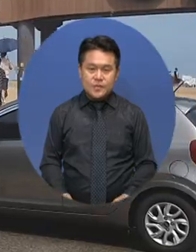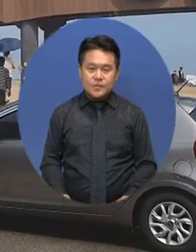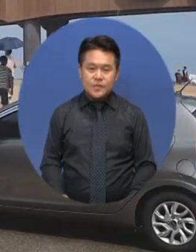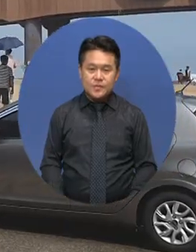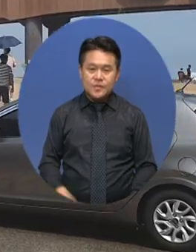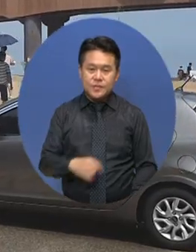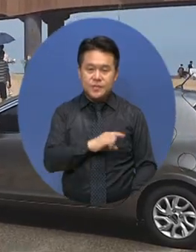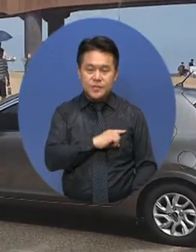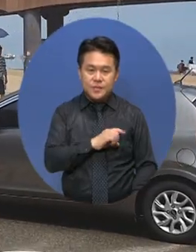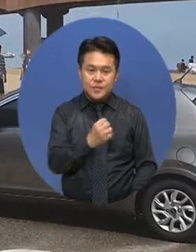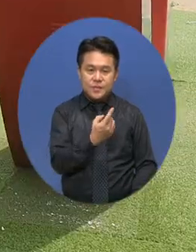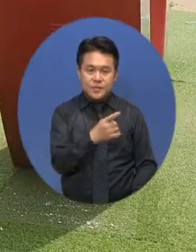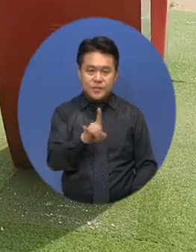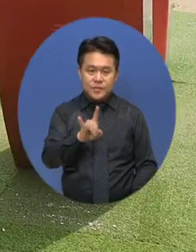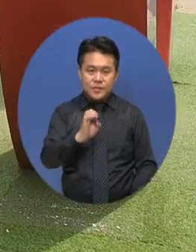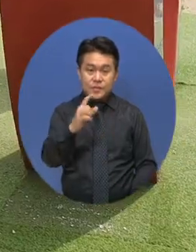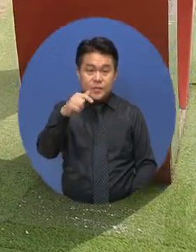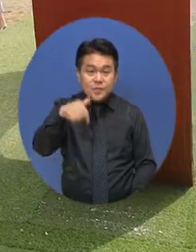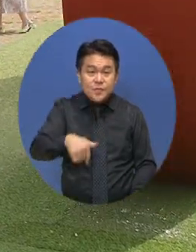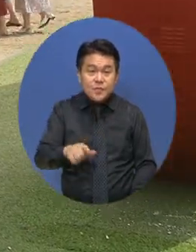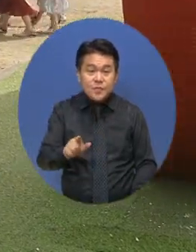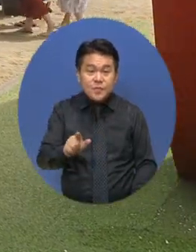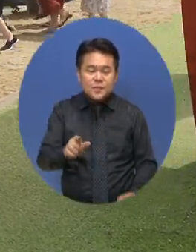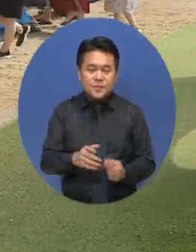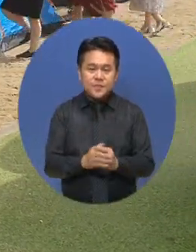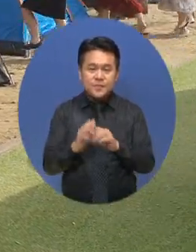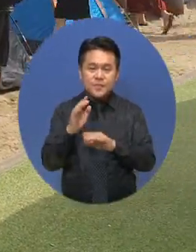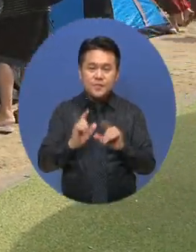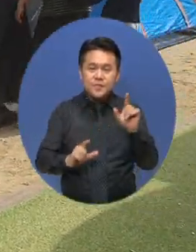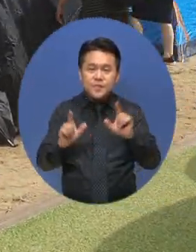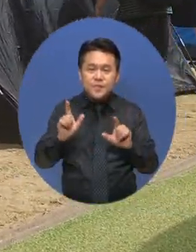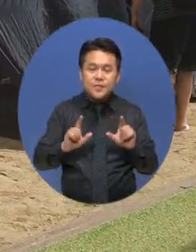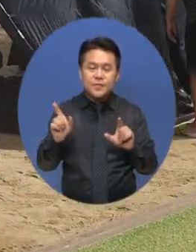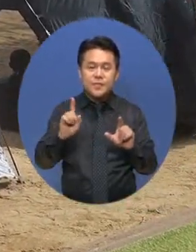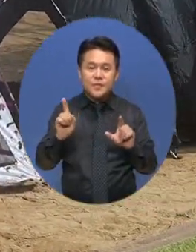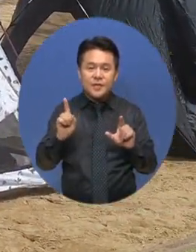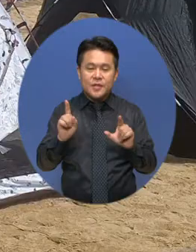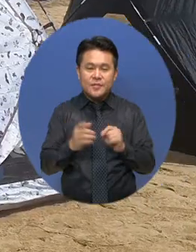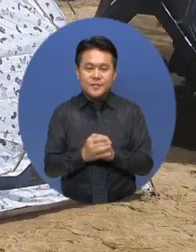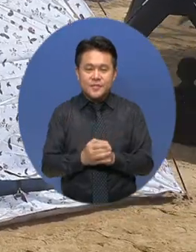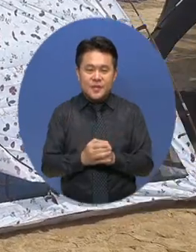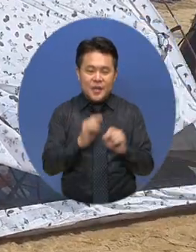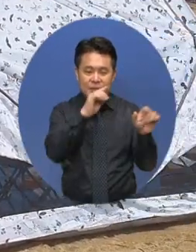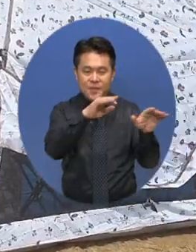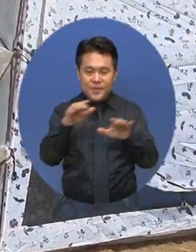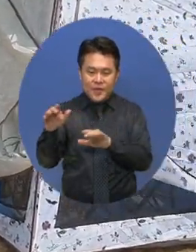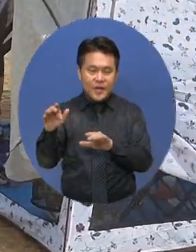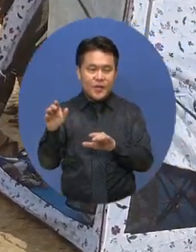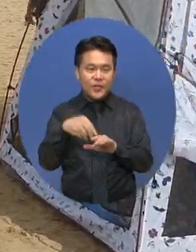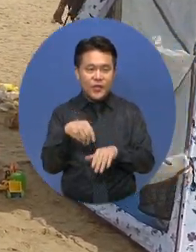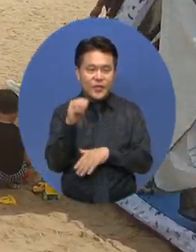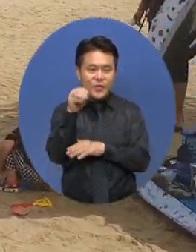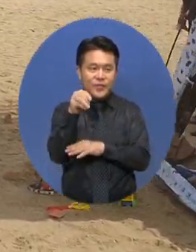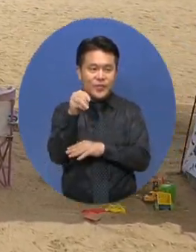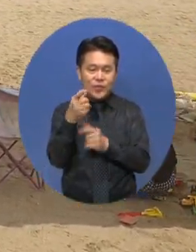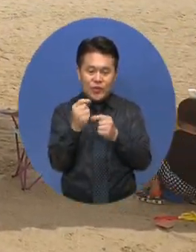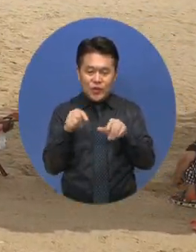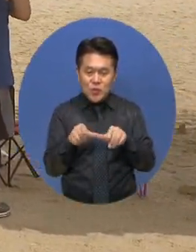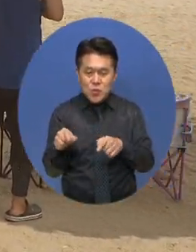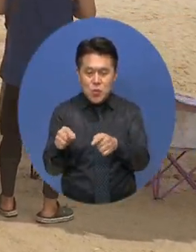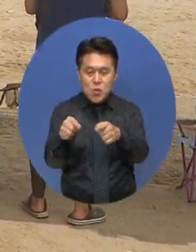마을의 이름 외목은 마을의 지형이 바다로 외가리 목처럼 가늘고 길게 뻗어나갔다고 해서 붙여진 이름입니다.